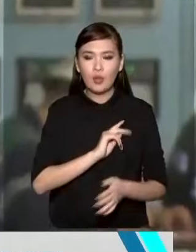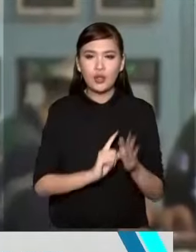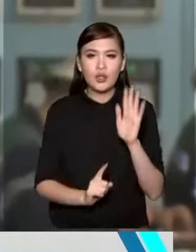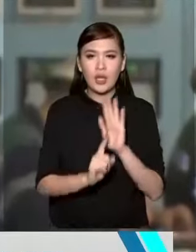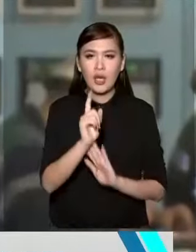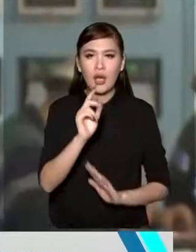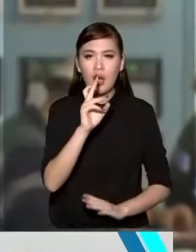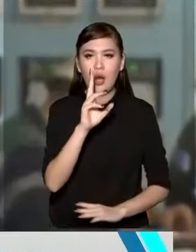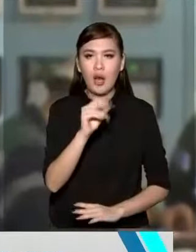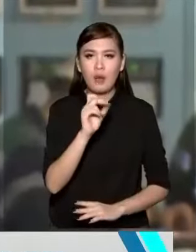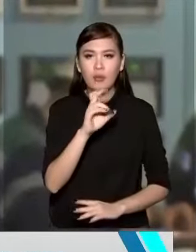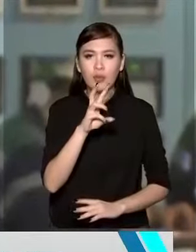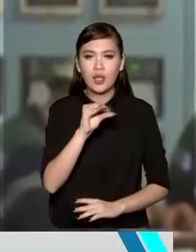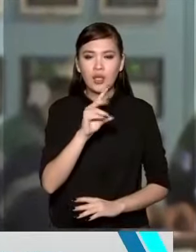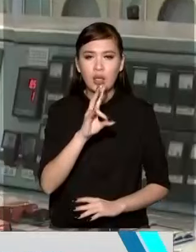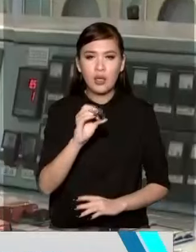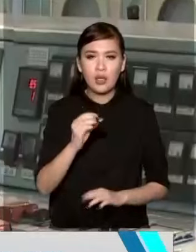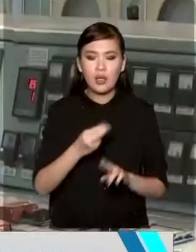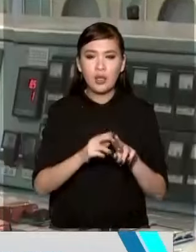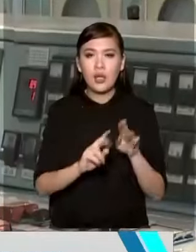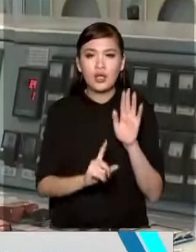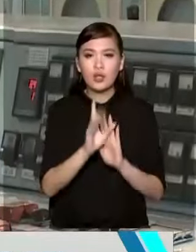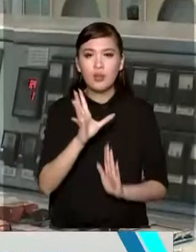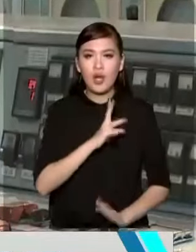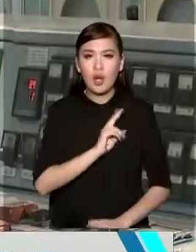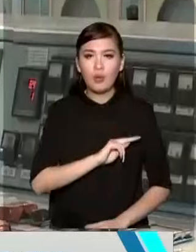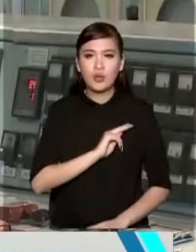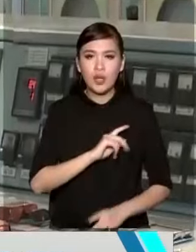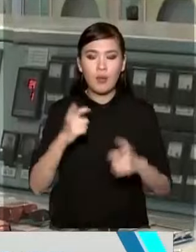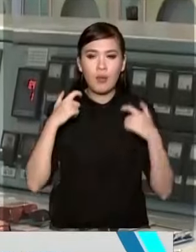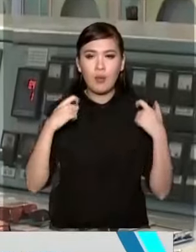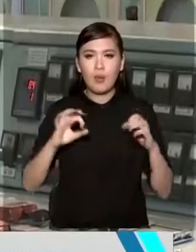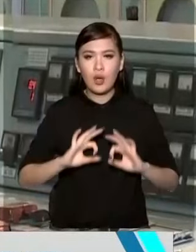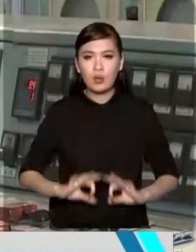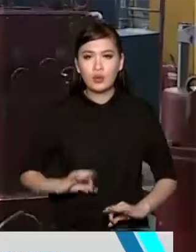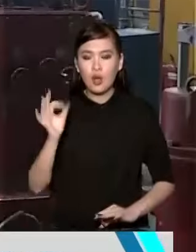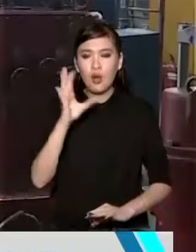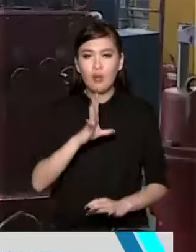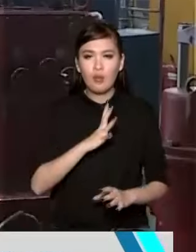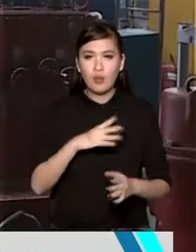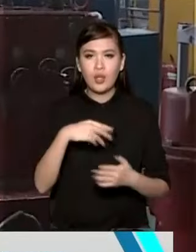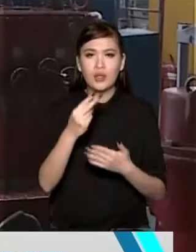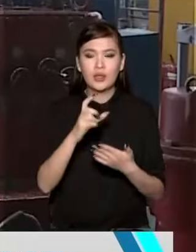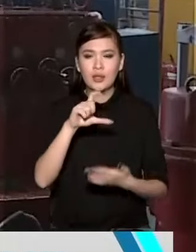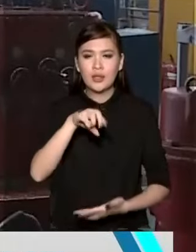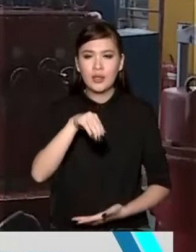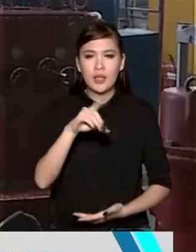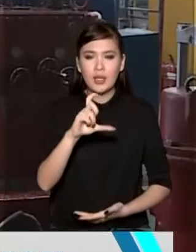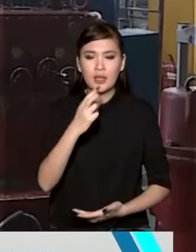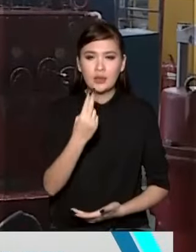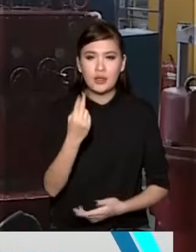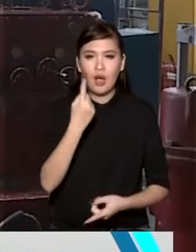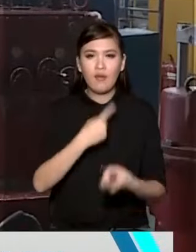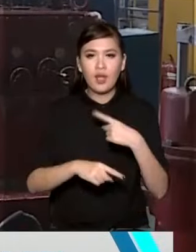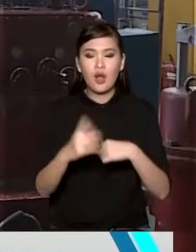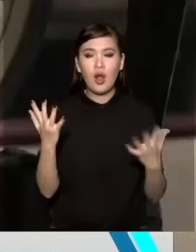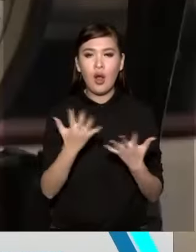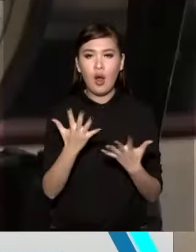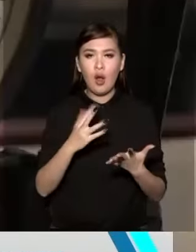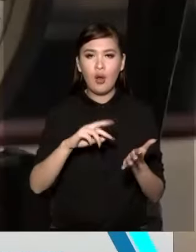началась. В Кабмине сегодня заявили, что совместно с Генпрокуратурой определили список ТЭЦ, подлежащих возврату. О каких